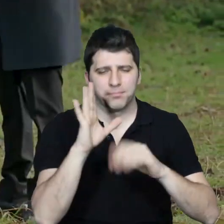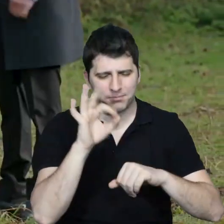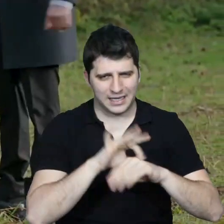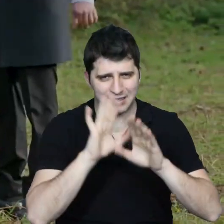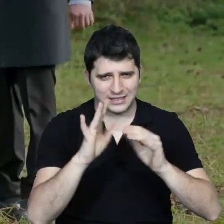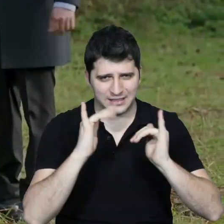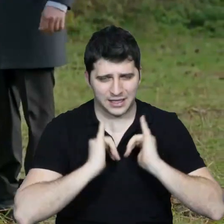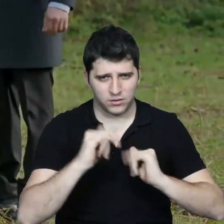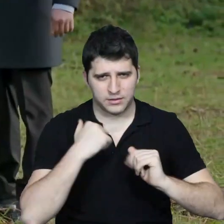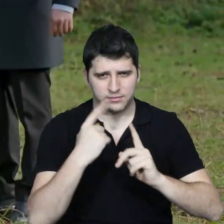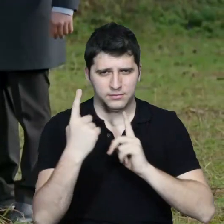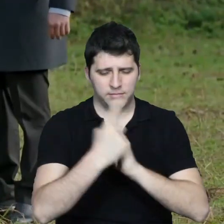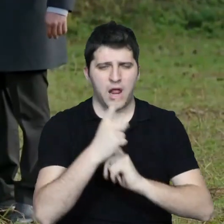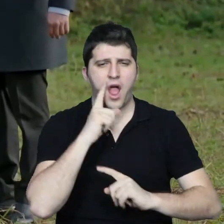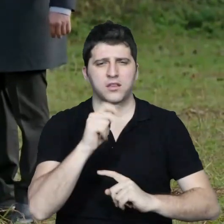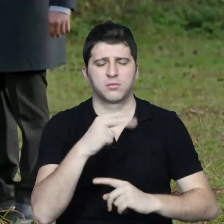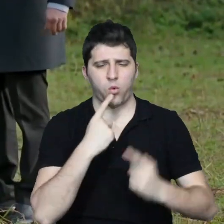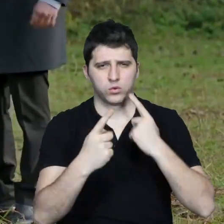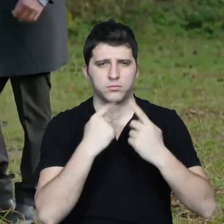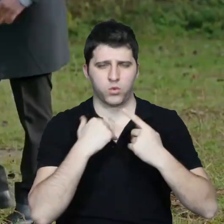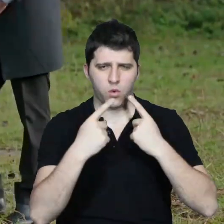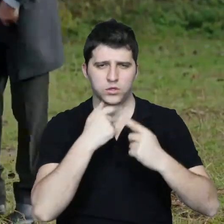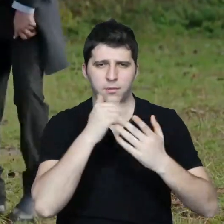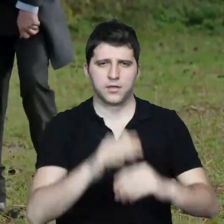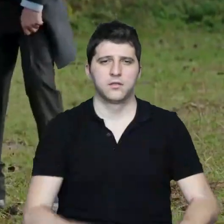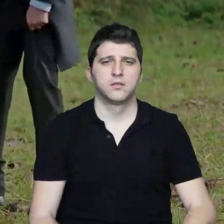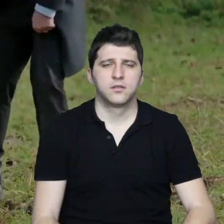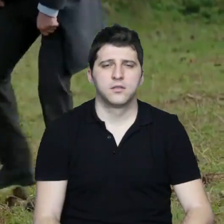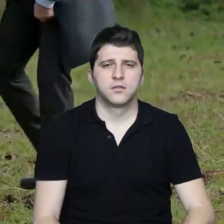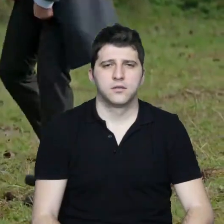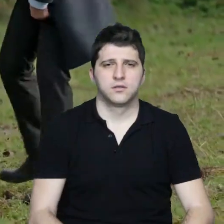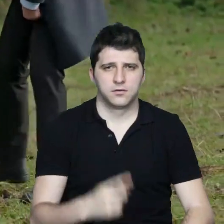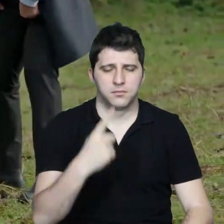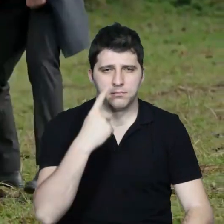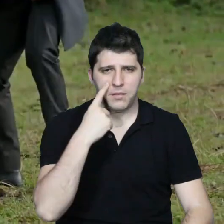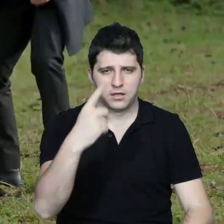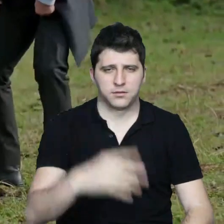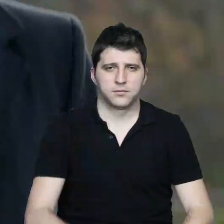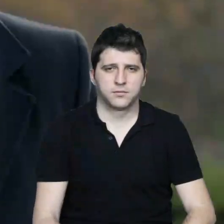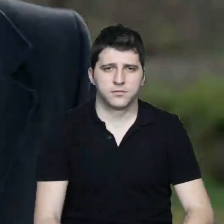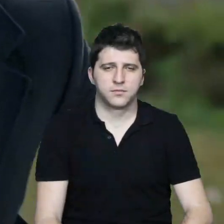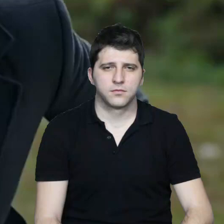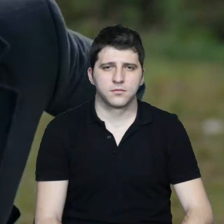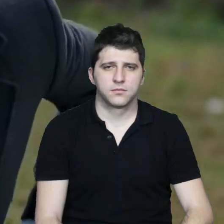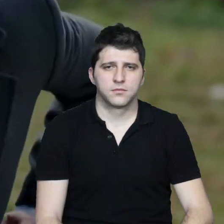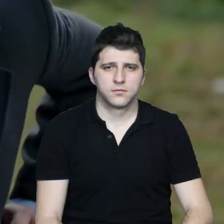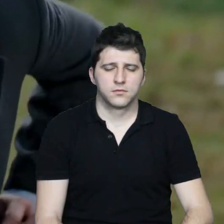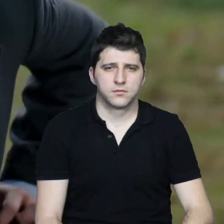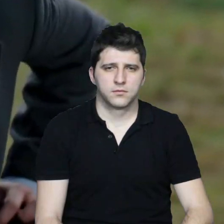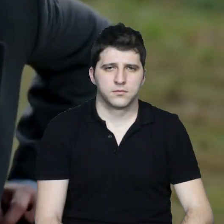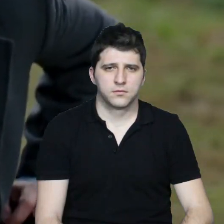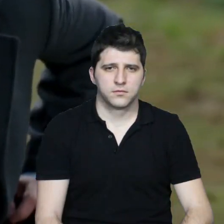ol, ben bunu karşıma alıp bir adam gibi konuşayım değil mi çocuklar? Konuş abi. Şahmi dinle lan. Şişt. Çömeldiler koyunun